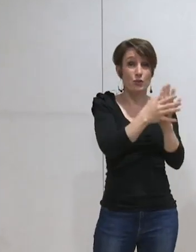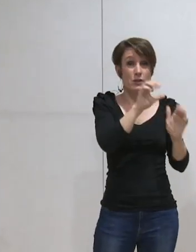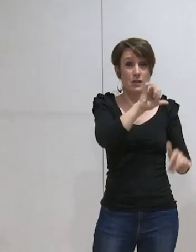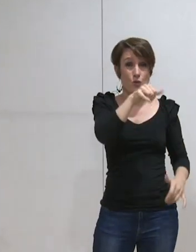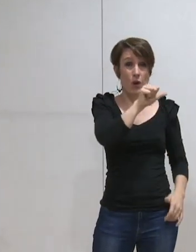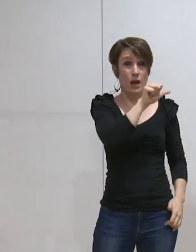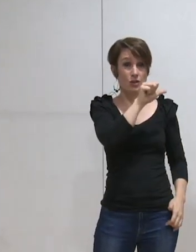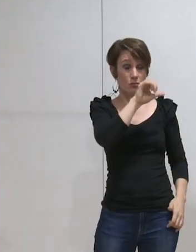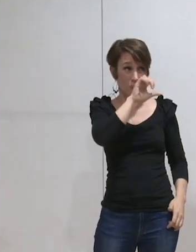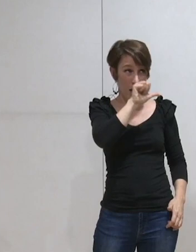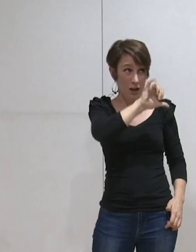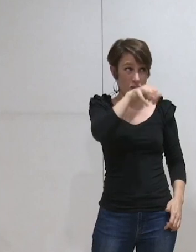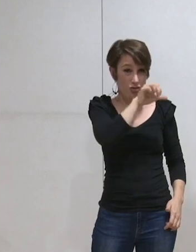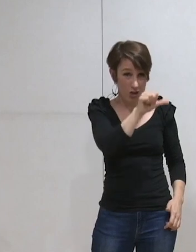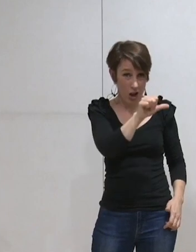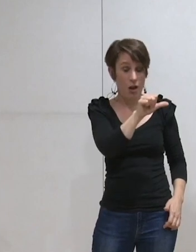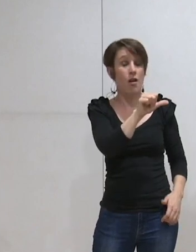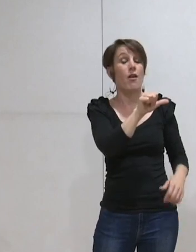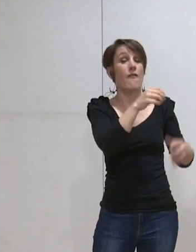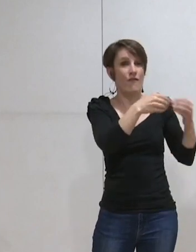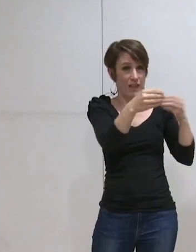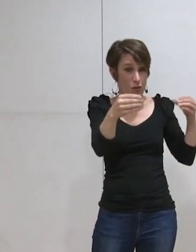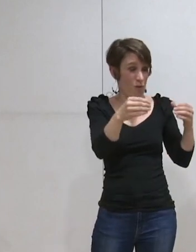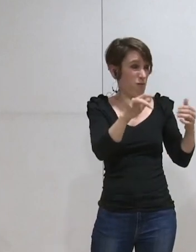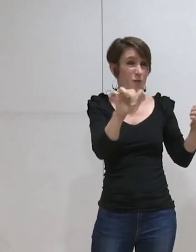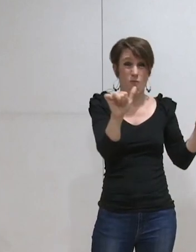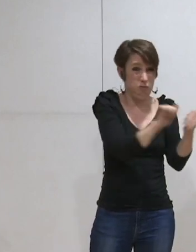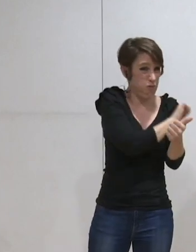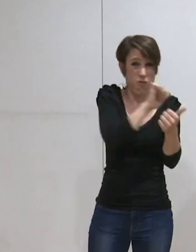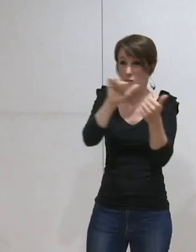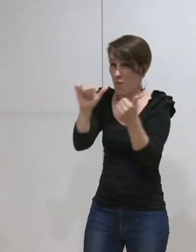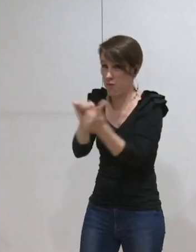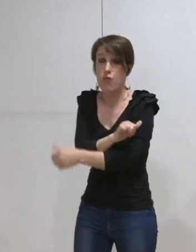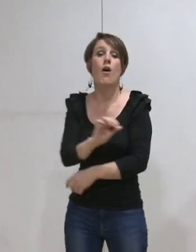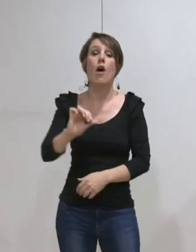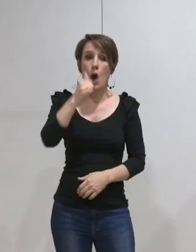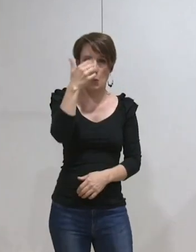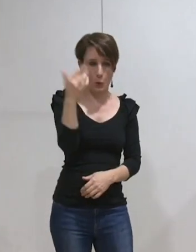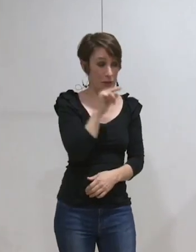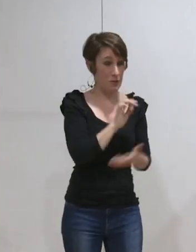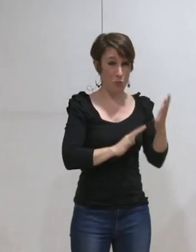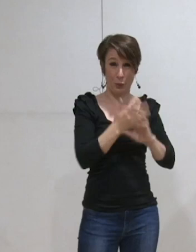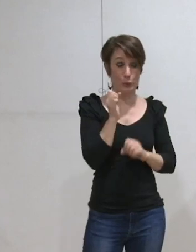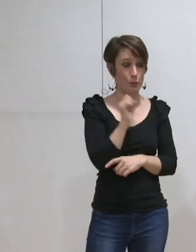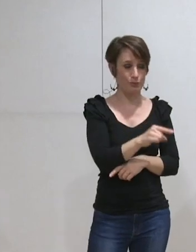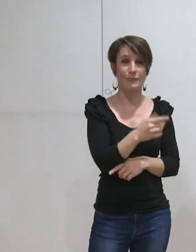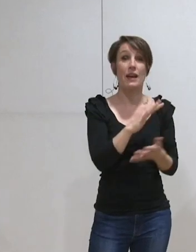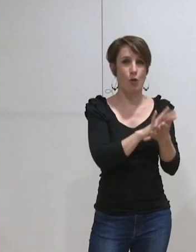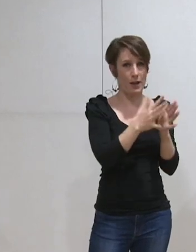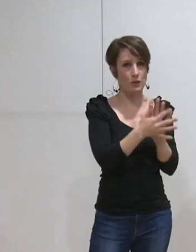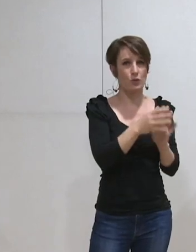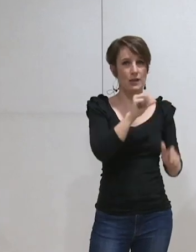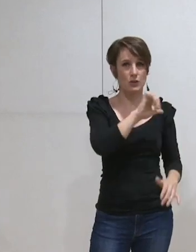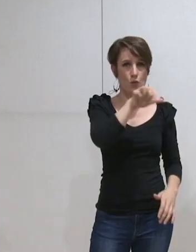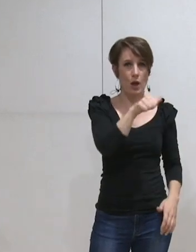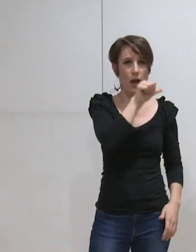détruits ce sont d'abord les locaux du club de foot de la javilleeneuve qui ont été ravagés par le feu club